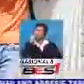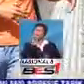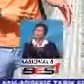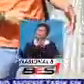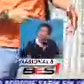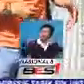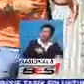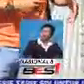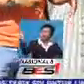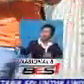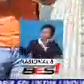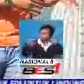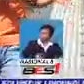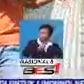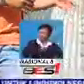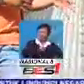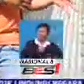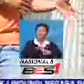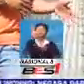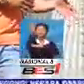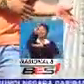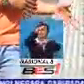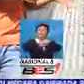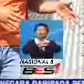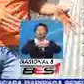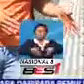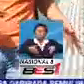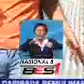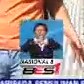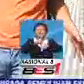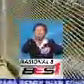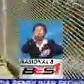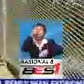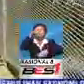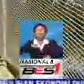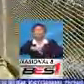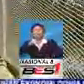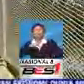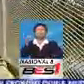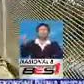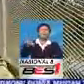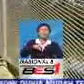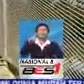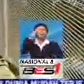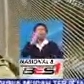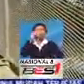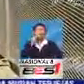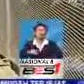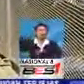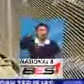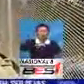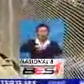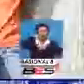anda datang sendiri di Tree Top Walk di Sungai Sedim Kedah ini untuk merasai sendiri pengalaman berada